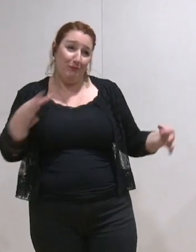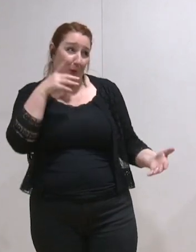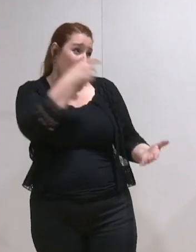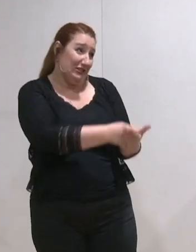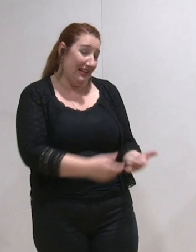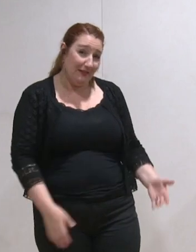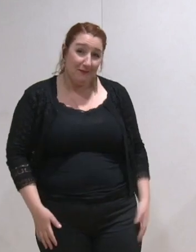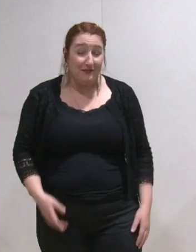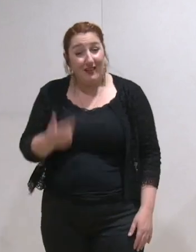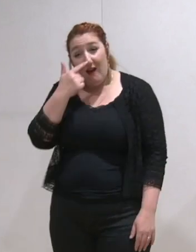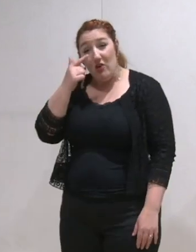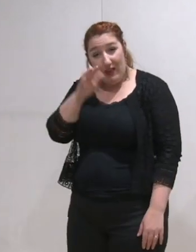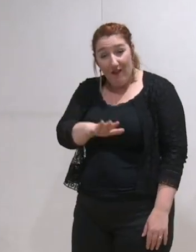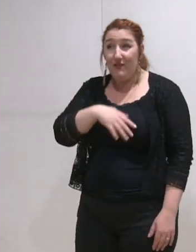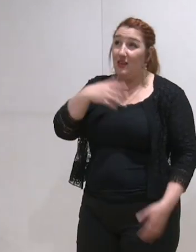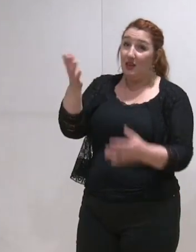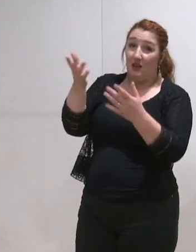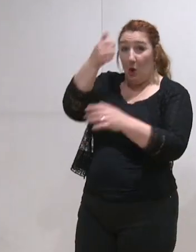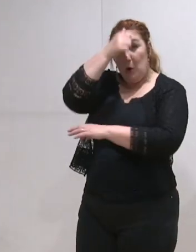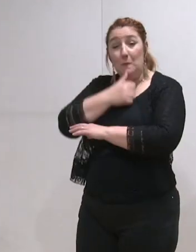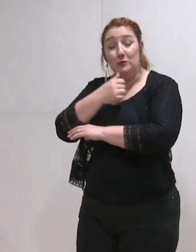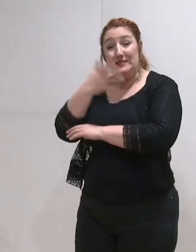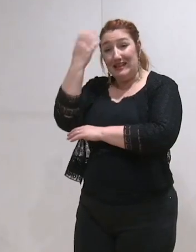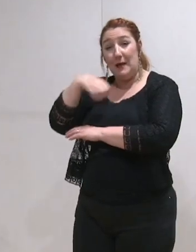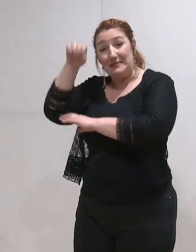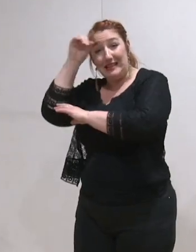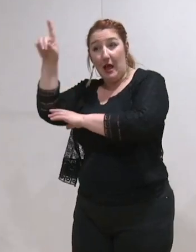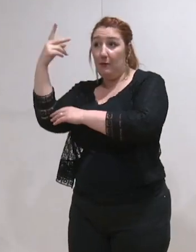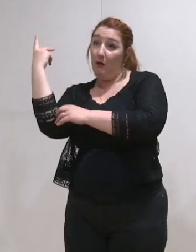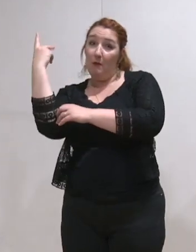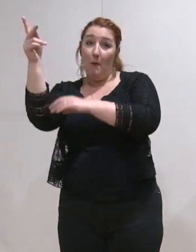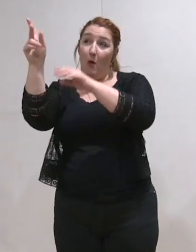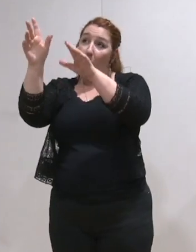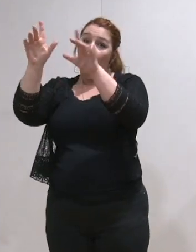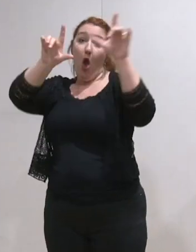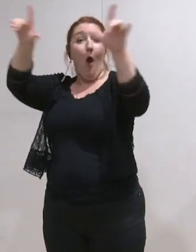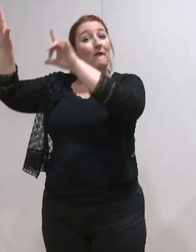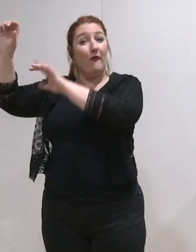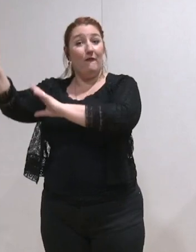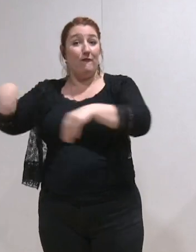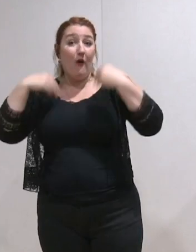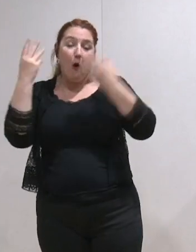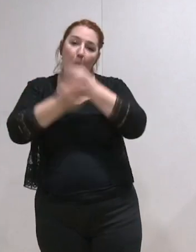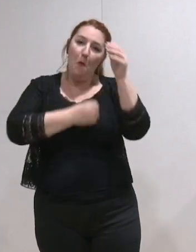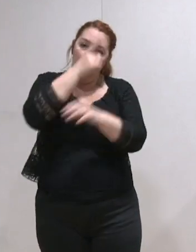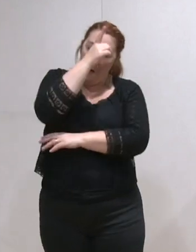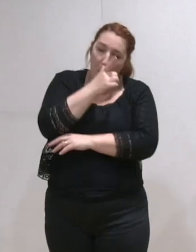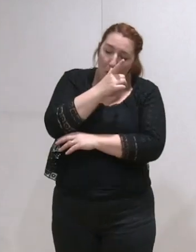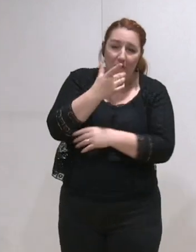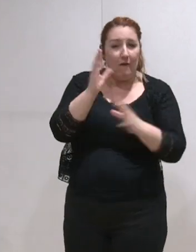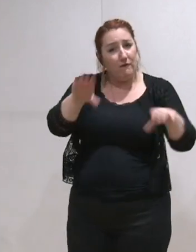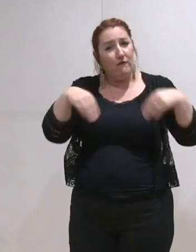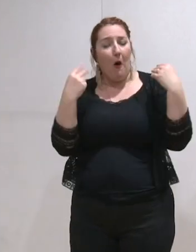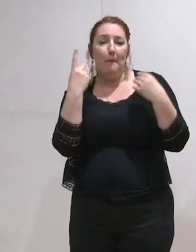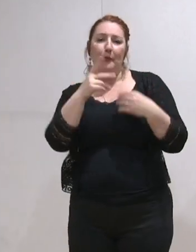d'Amsterdam vendrait sa ronde de nuit ou que le loup vendrait je veux pas dire sa Joconde mais un certain nombre de ces tableau non bien sûr